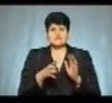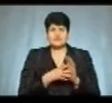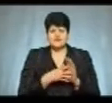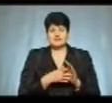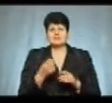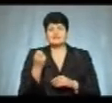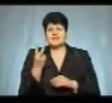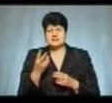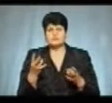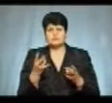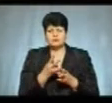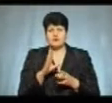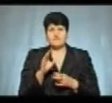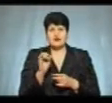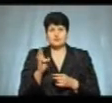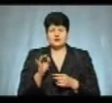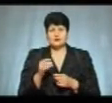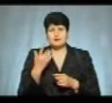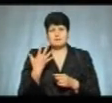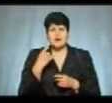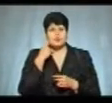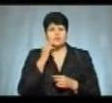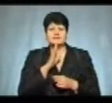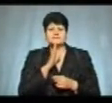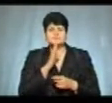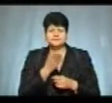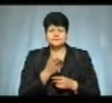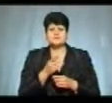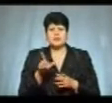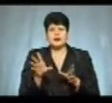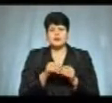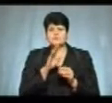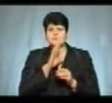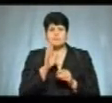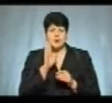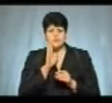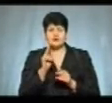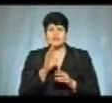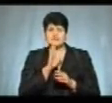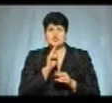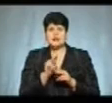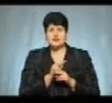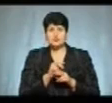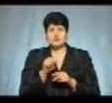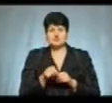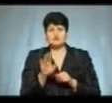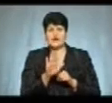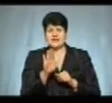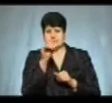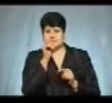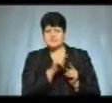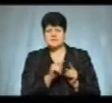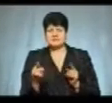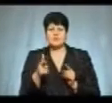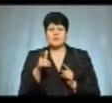які потребують веноскопа. Одна із них – п'ятирічна Юлія Корнієнко. Разом з мамою Наталею дівчинка лікується у цьому медзакладі з вересня. У Юлі